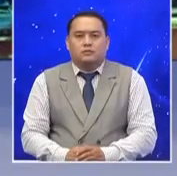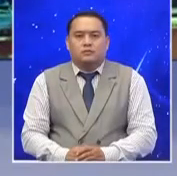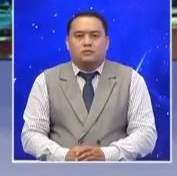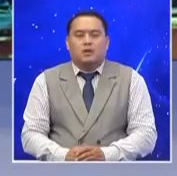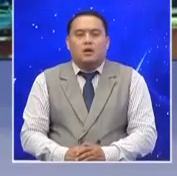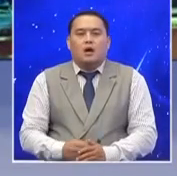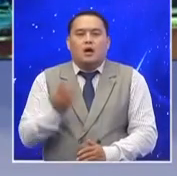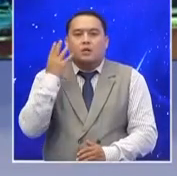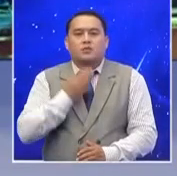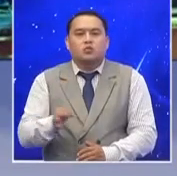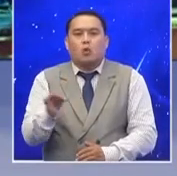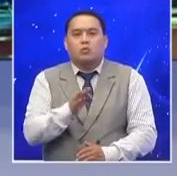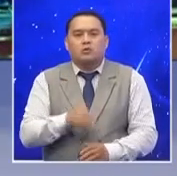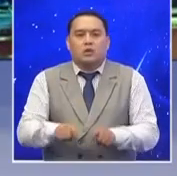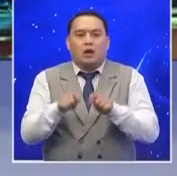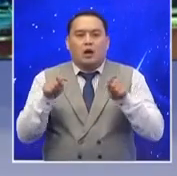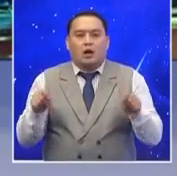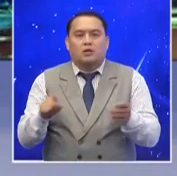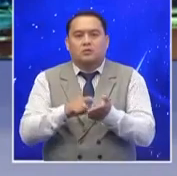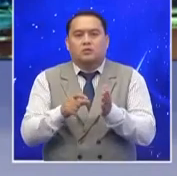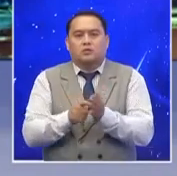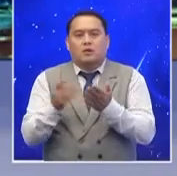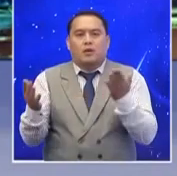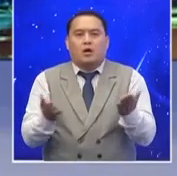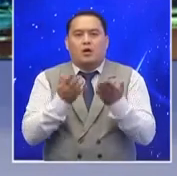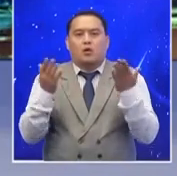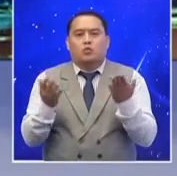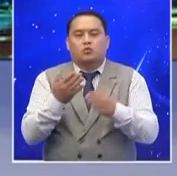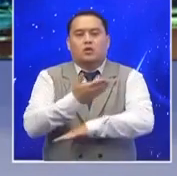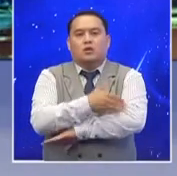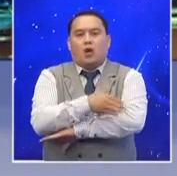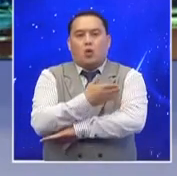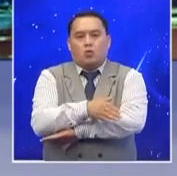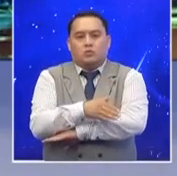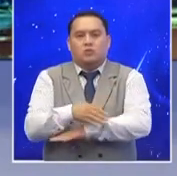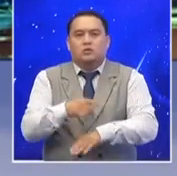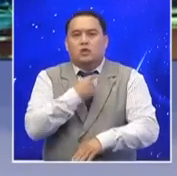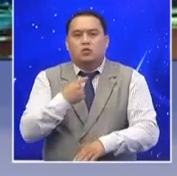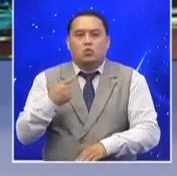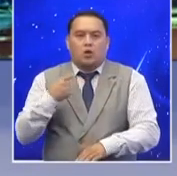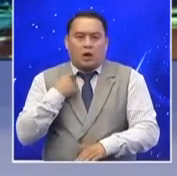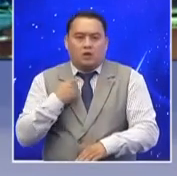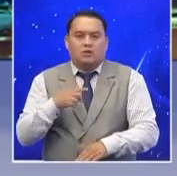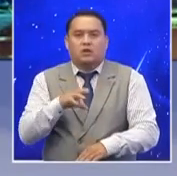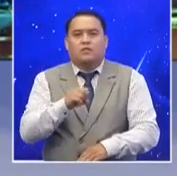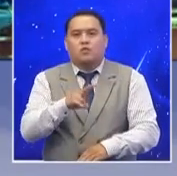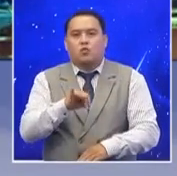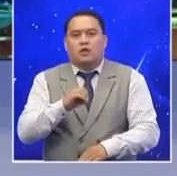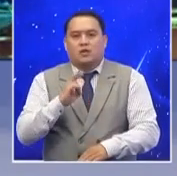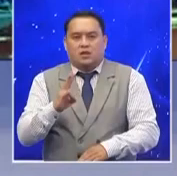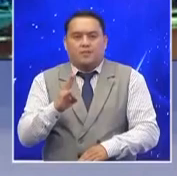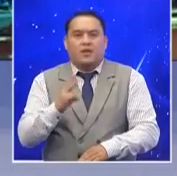учение. Для жителей ЖТСУ открылся читальный зал под открытым небом. Акция стартовала в областном книгохранилище имени Сакена